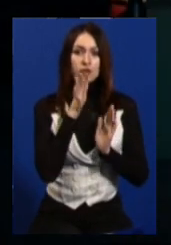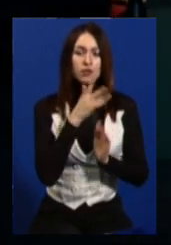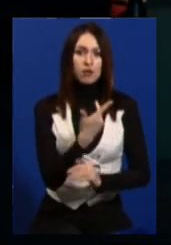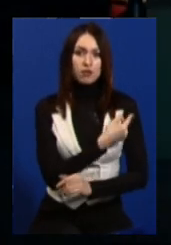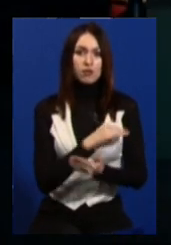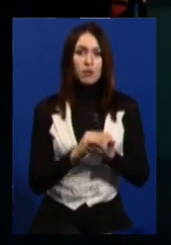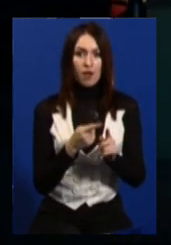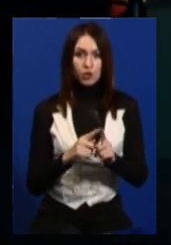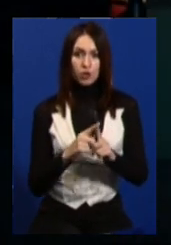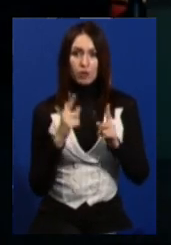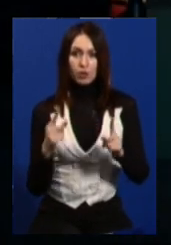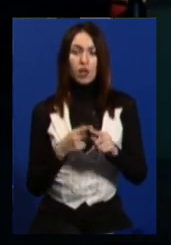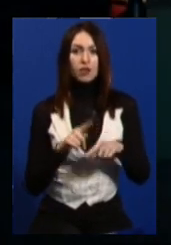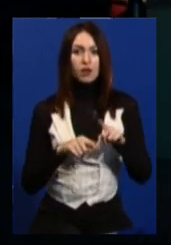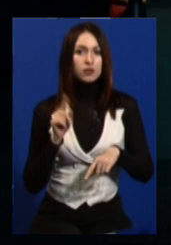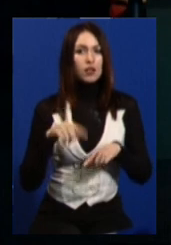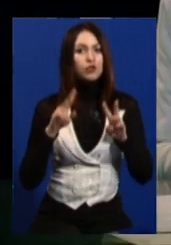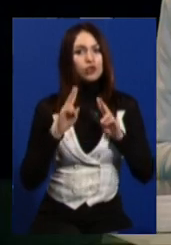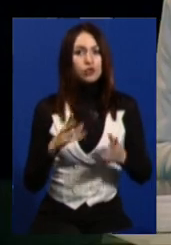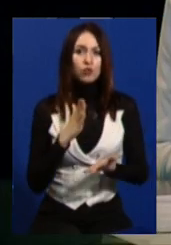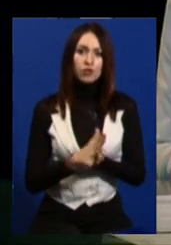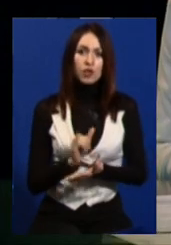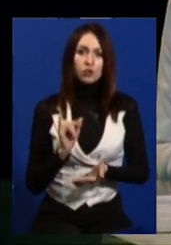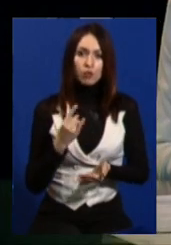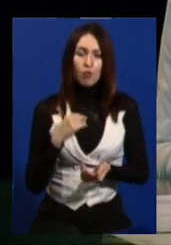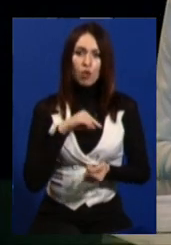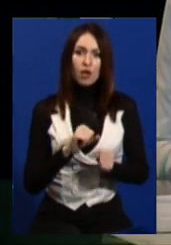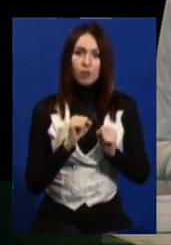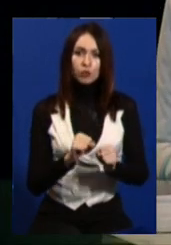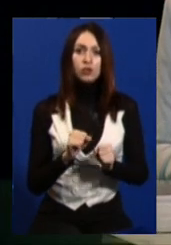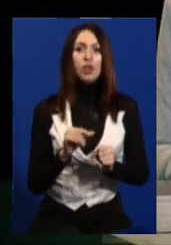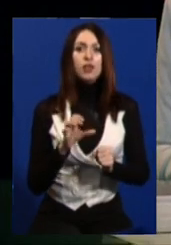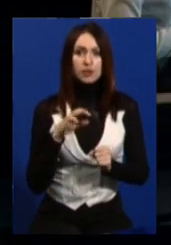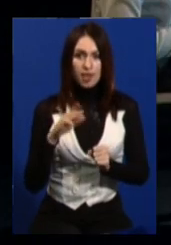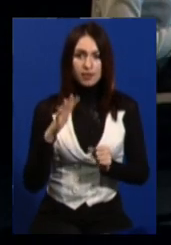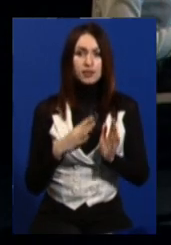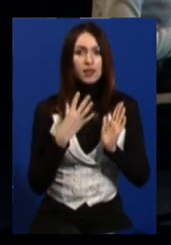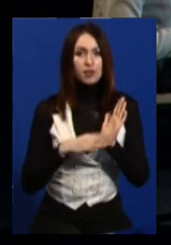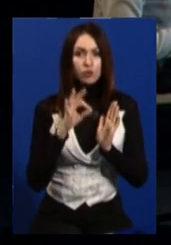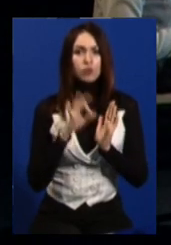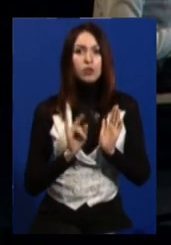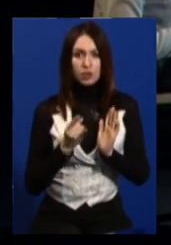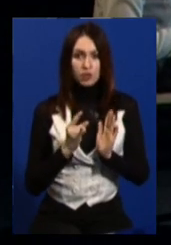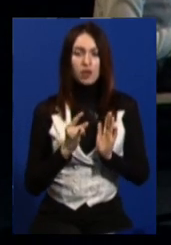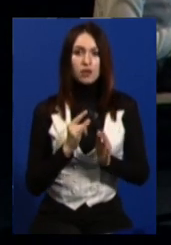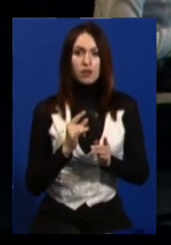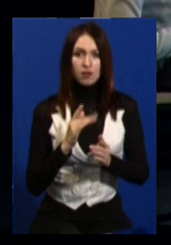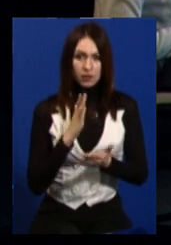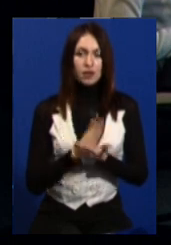цей проміжок, це батьки навіть не знають, чи є у дитини імунітет. Ну, статистично 90% дітей відповідає